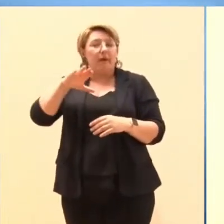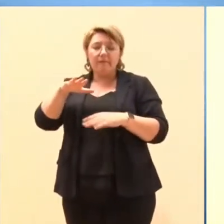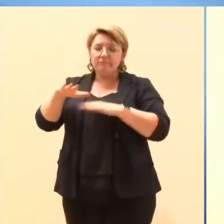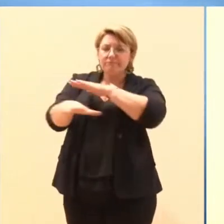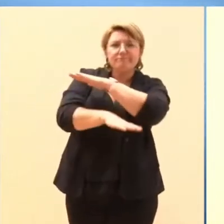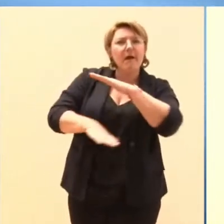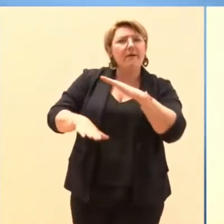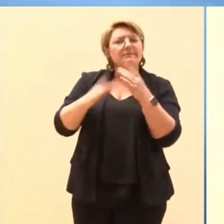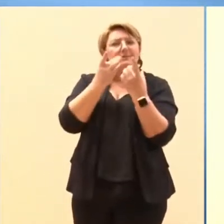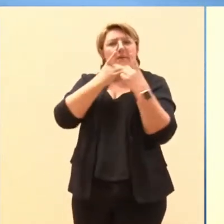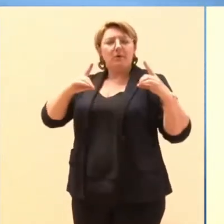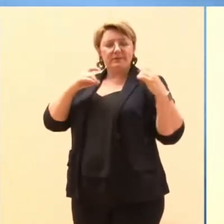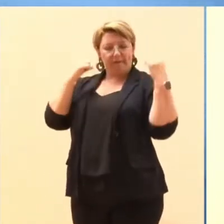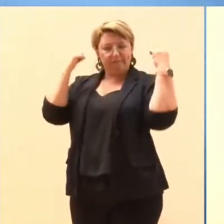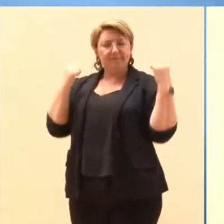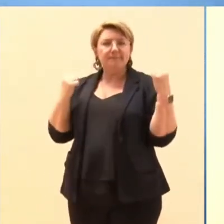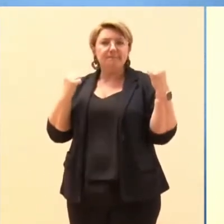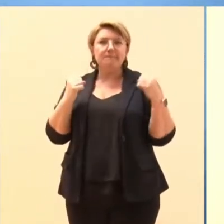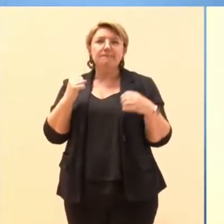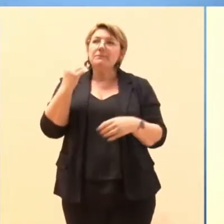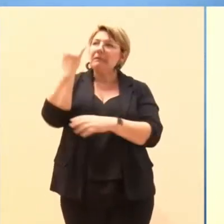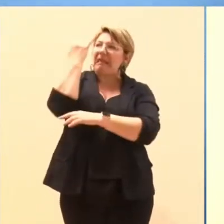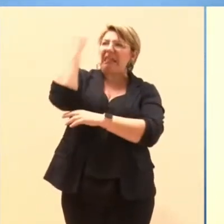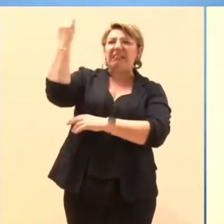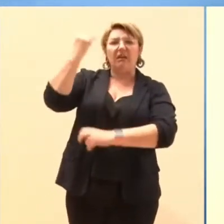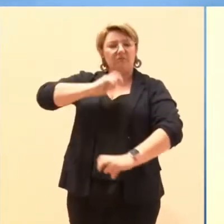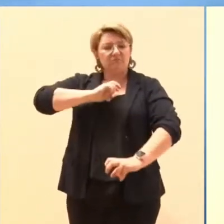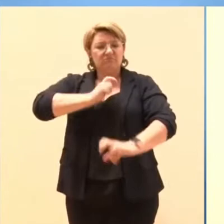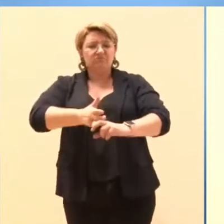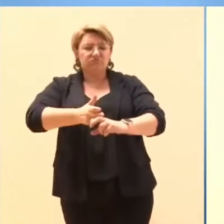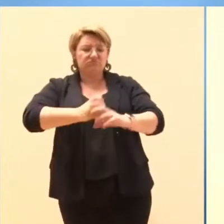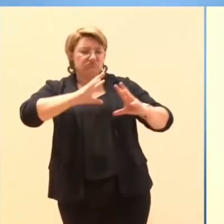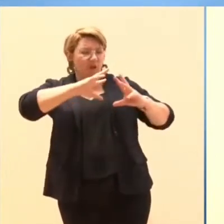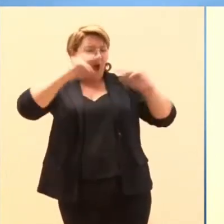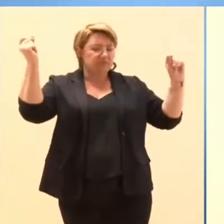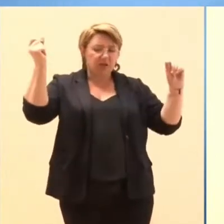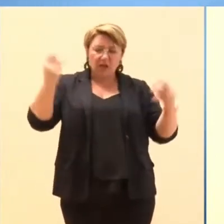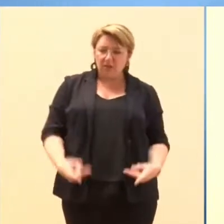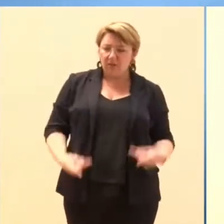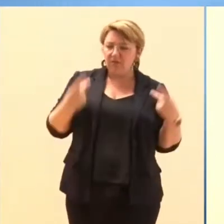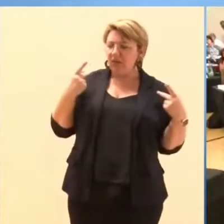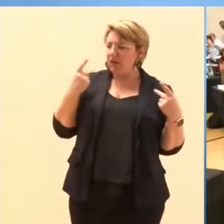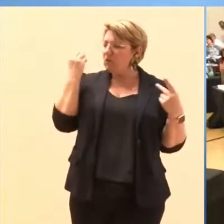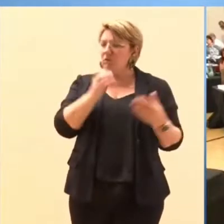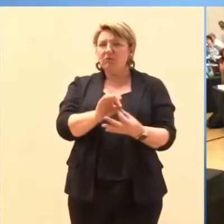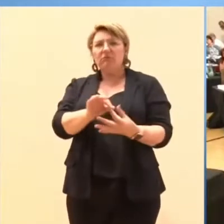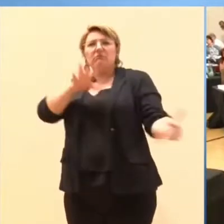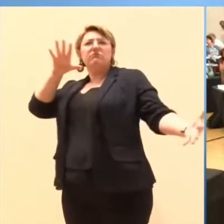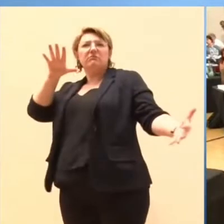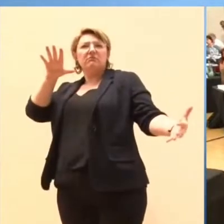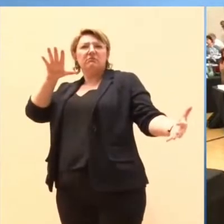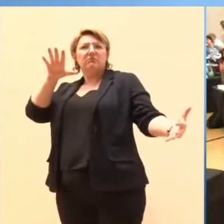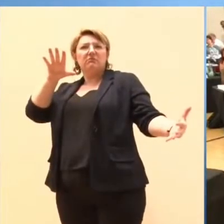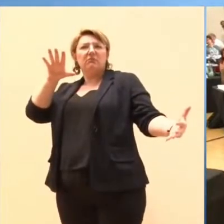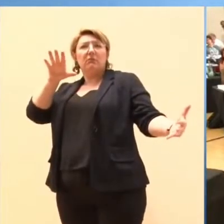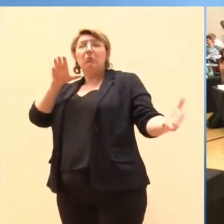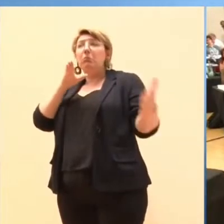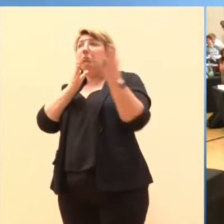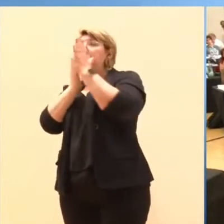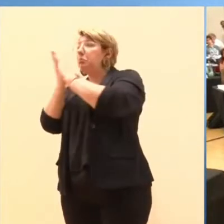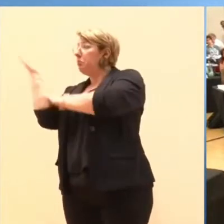mon sens, ne peuvent pas être dogmatiques, abstraites, détachées du quotidien, illusoires.